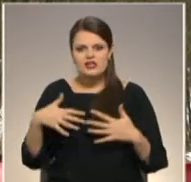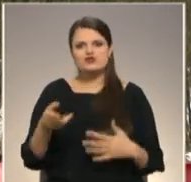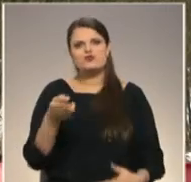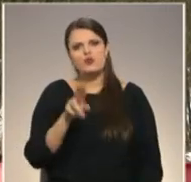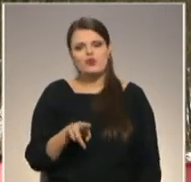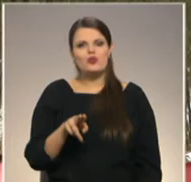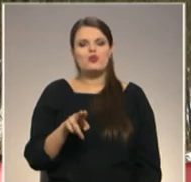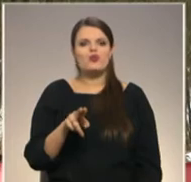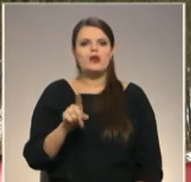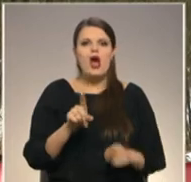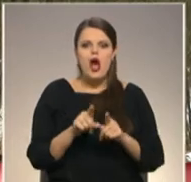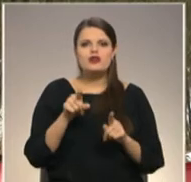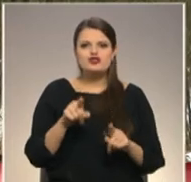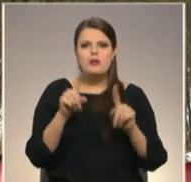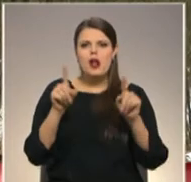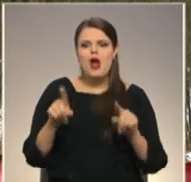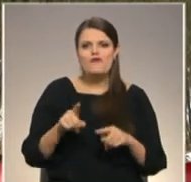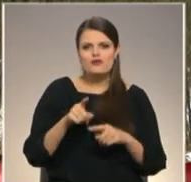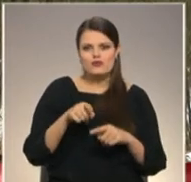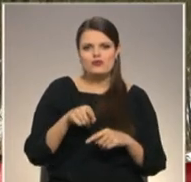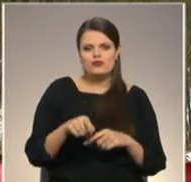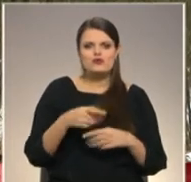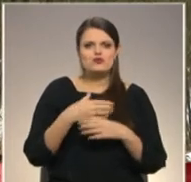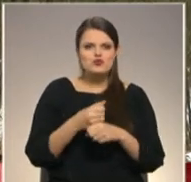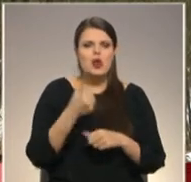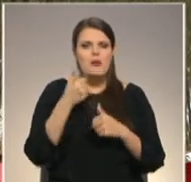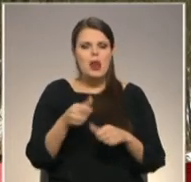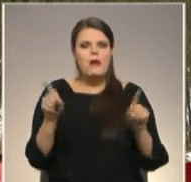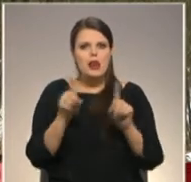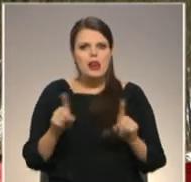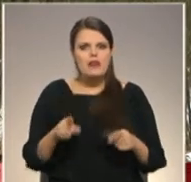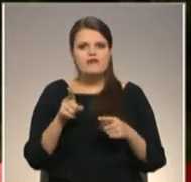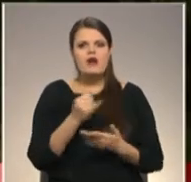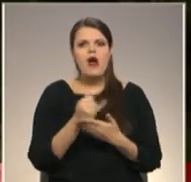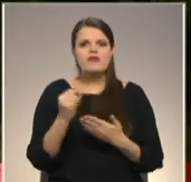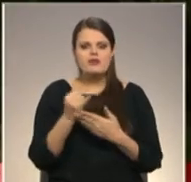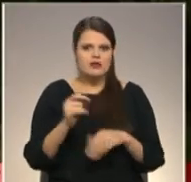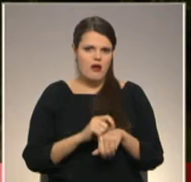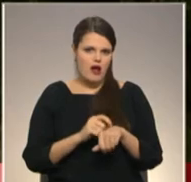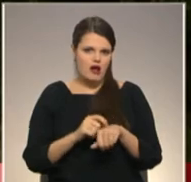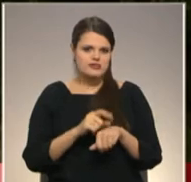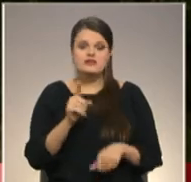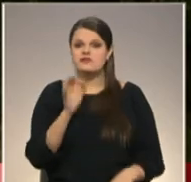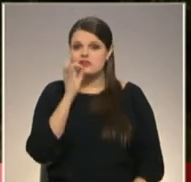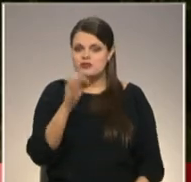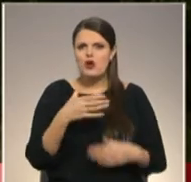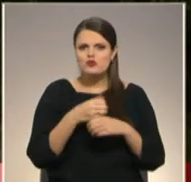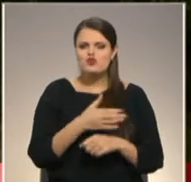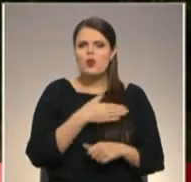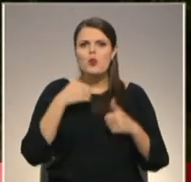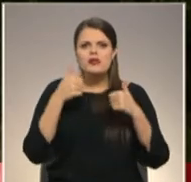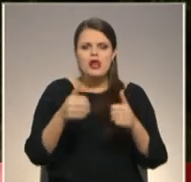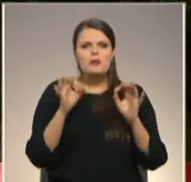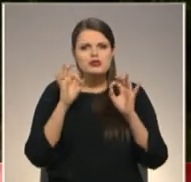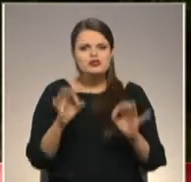Un kļavu sulām ir arī tāda laba lieta, ka viņas attīra arī asinis. Gita Vadona uzsver, ka sulas esot ļoti labas